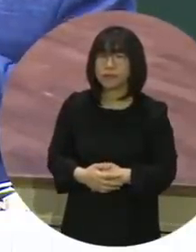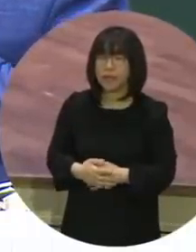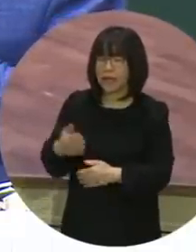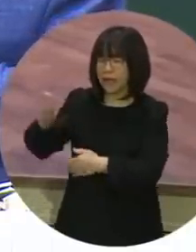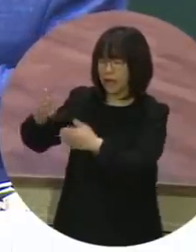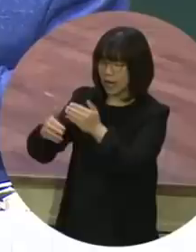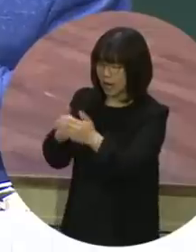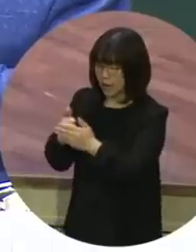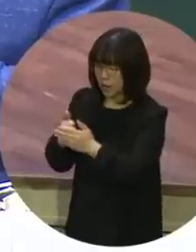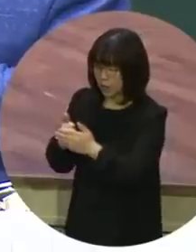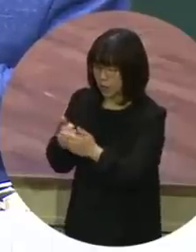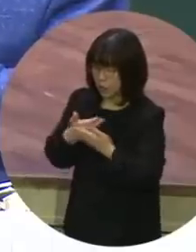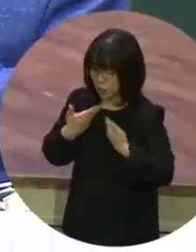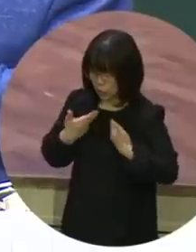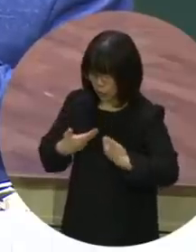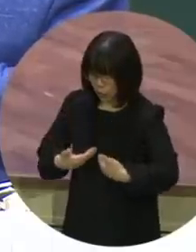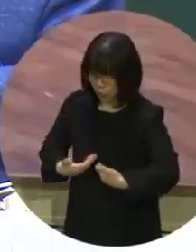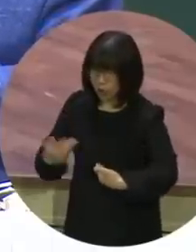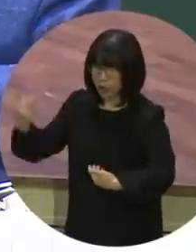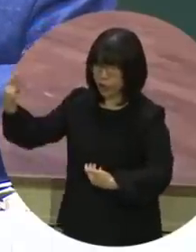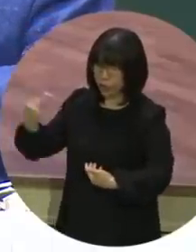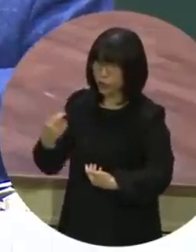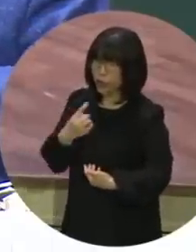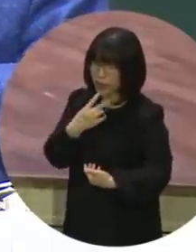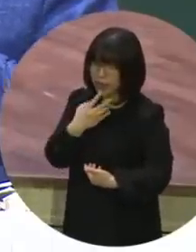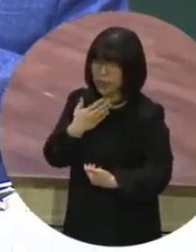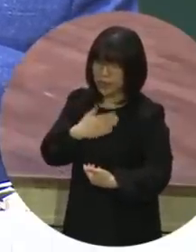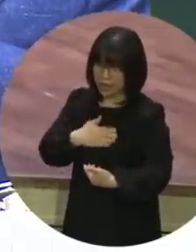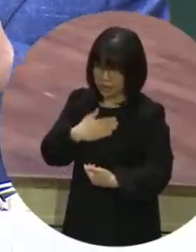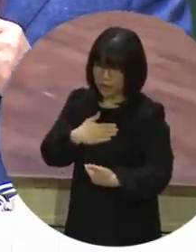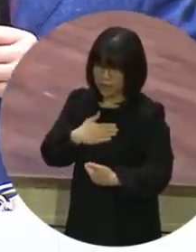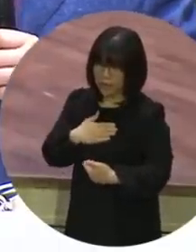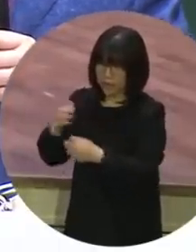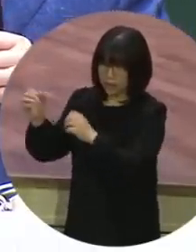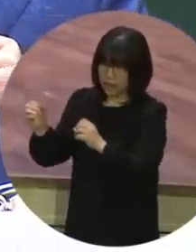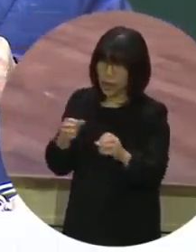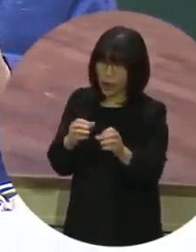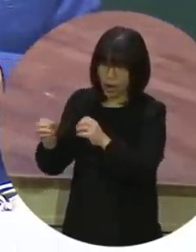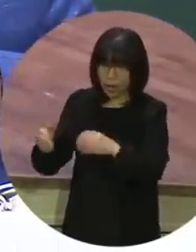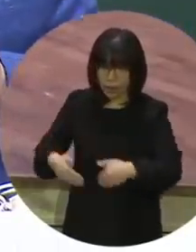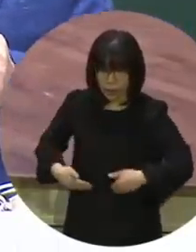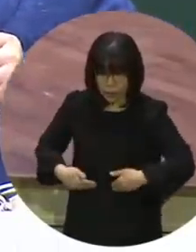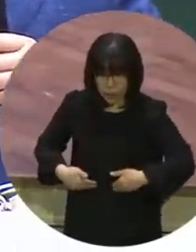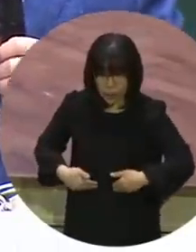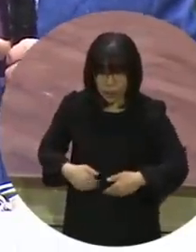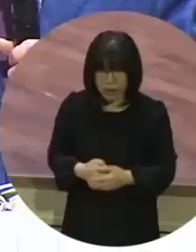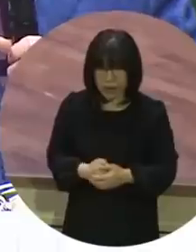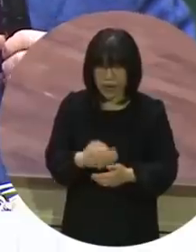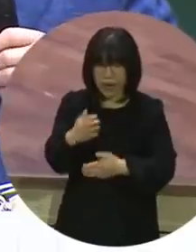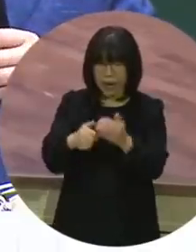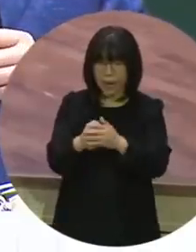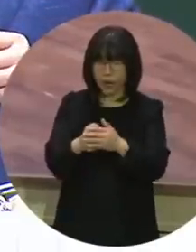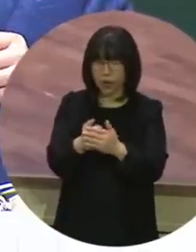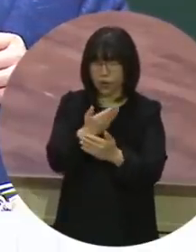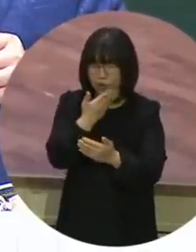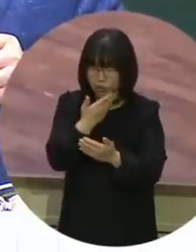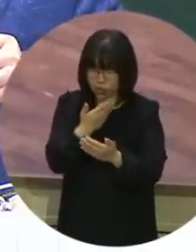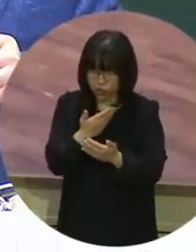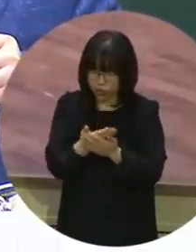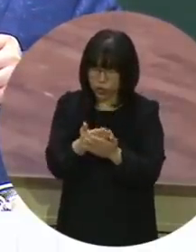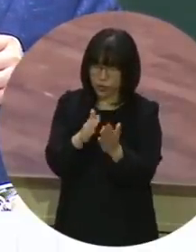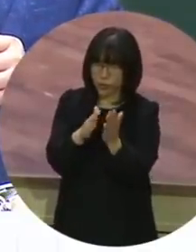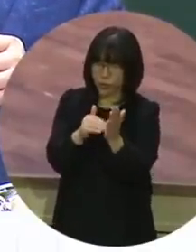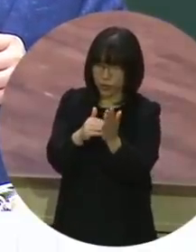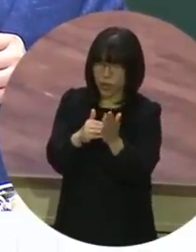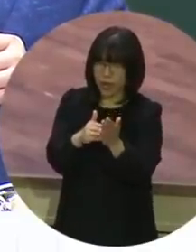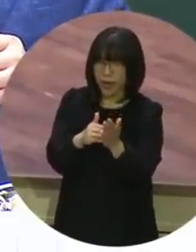은밀한 중에 하나님과 나와 은밀한 데이트, 은밀한 대화, 이것이 은밀한 약속, 이거 있지요. 이거 가지고